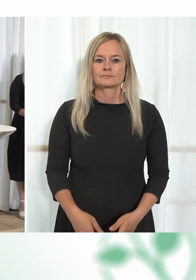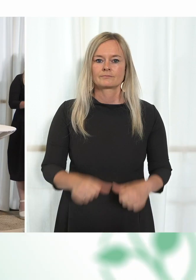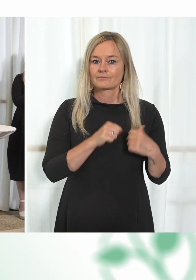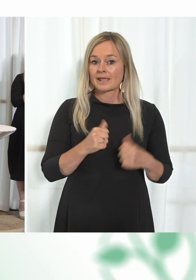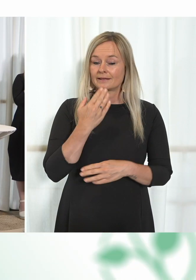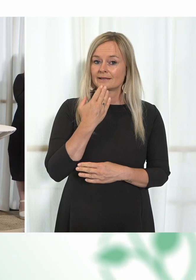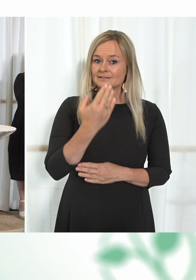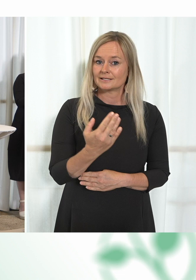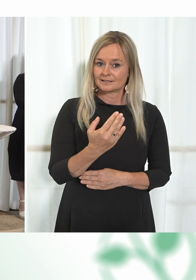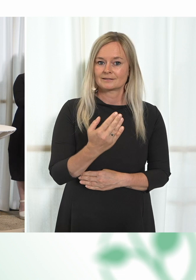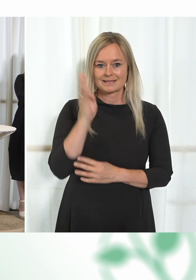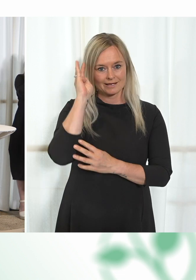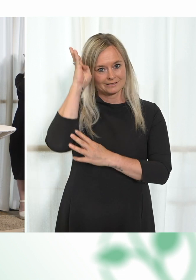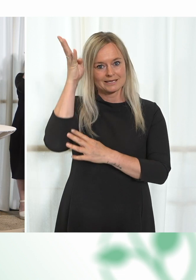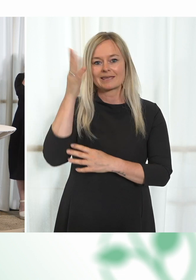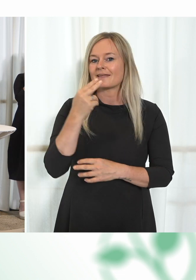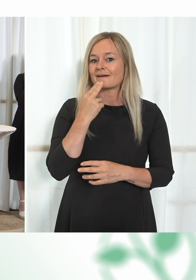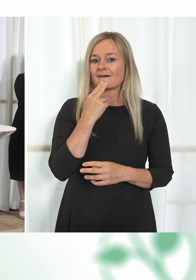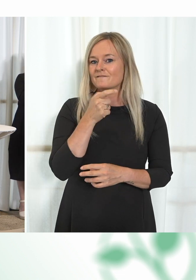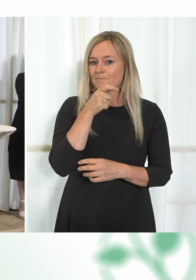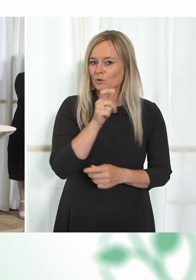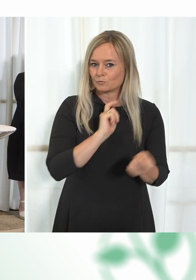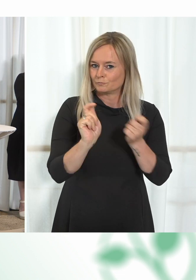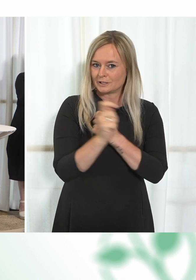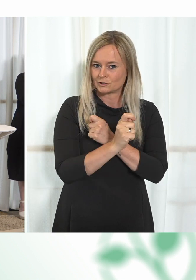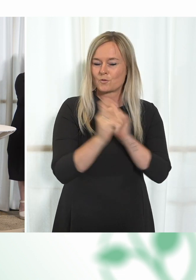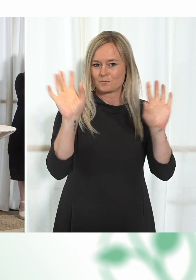Herzlichen Dank an IKEA. Wer sich beruflich verändern möchte, da kann man natürlich klatschen